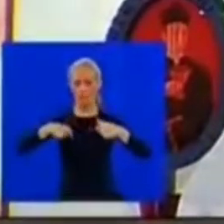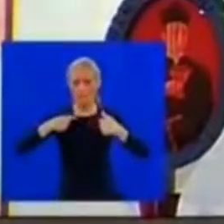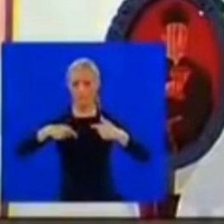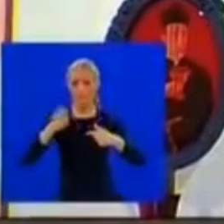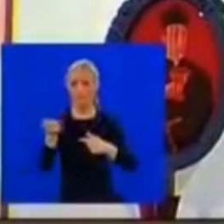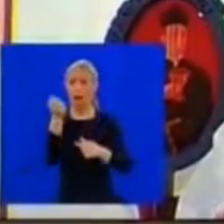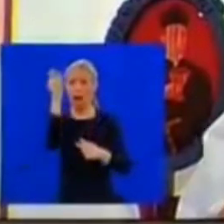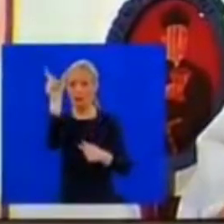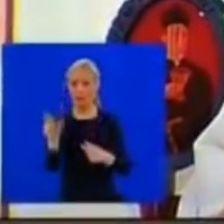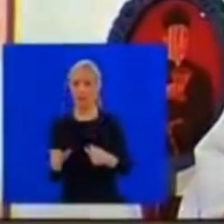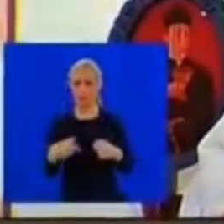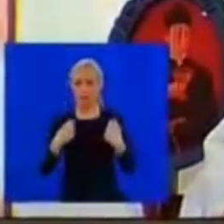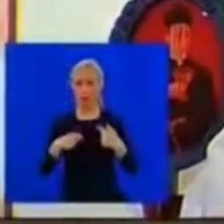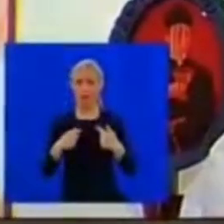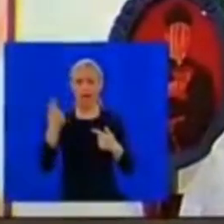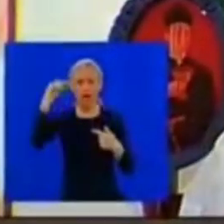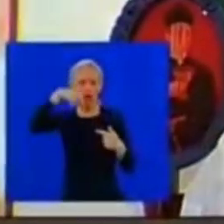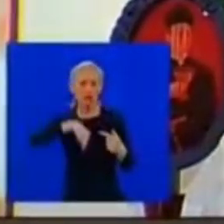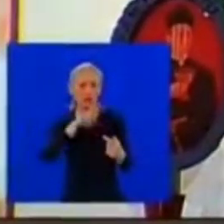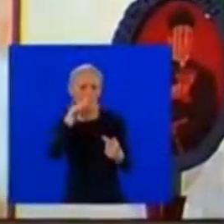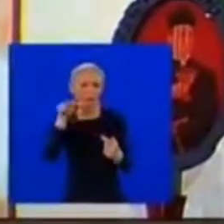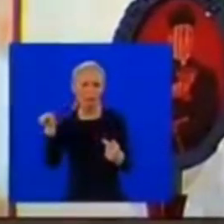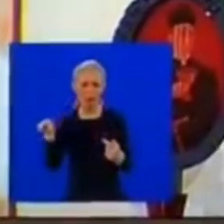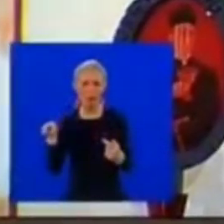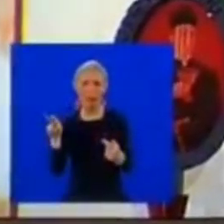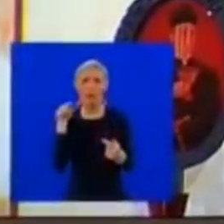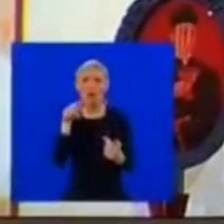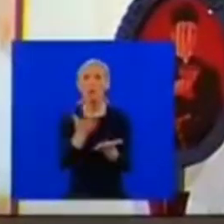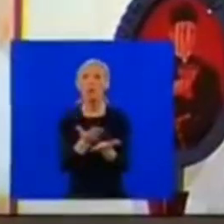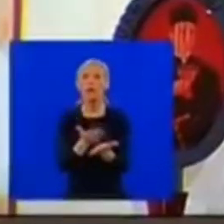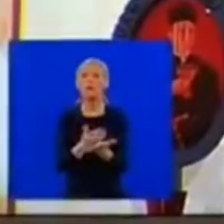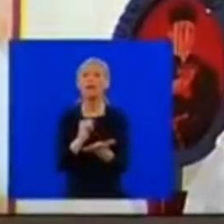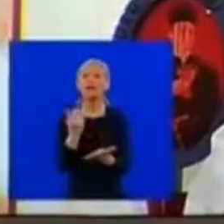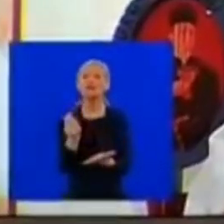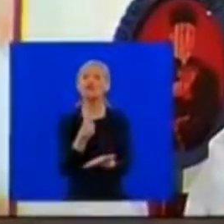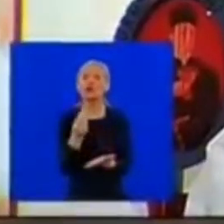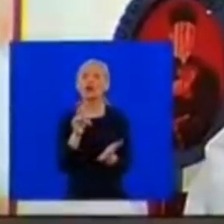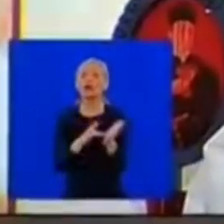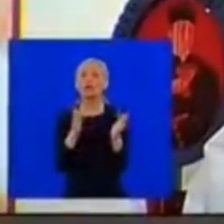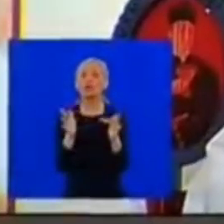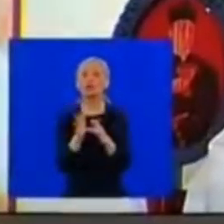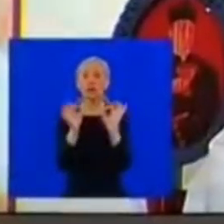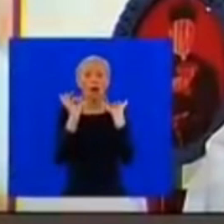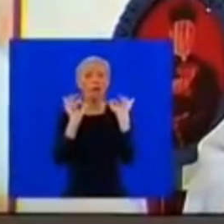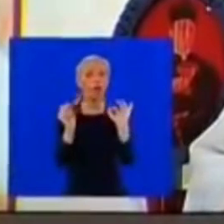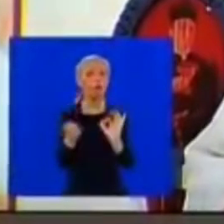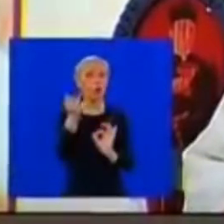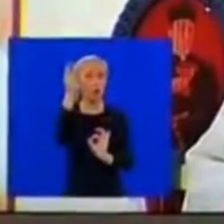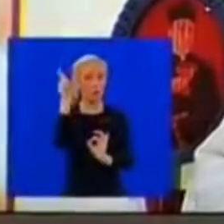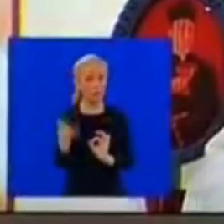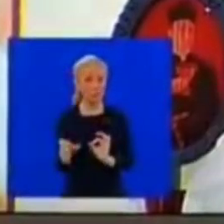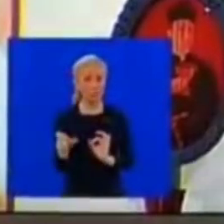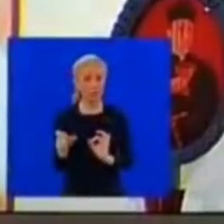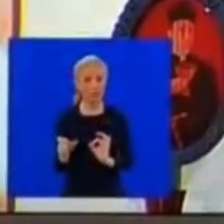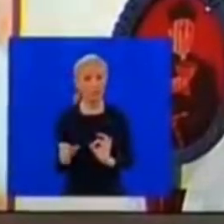kada promatramo u dubini, onda je temelj Isusa kao dobrog pastira